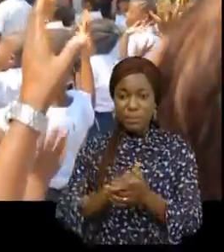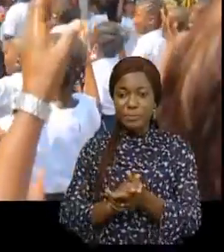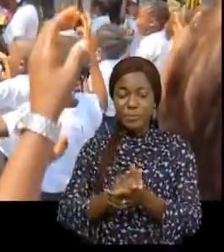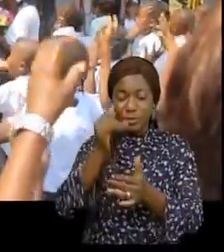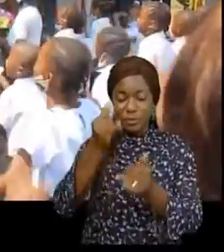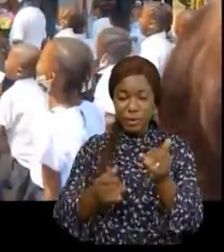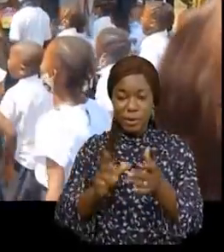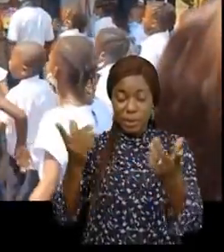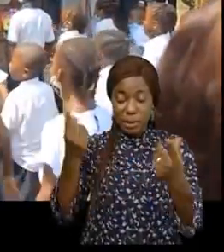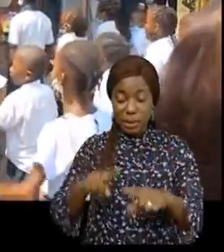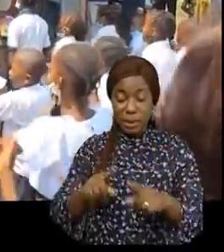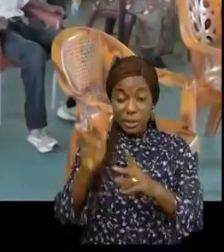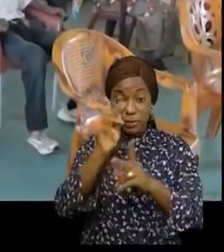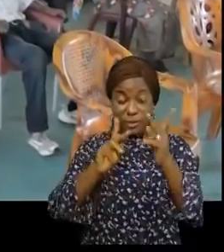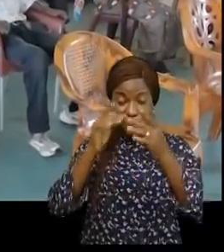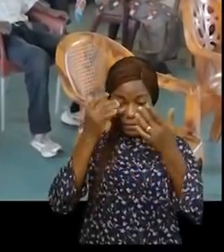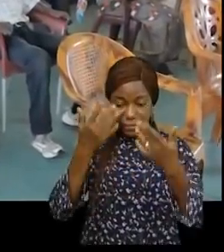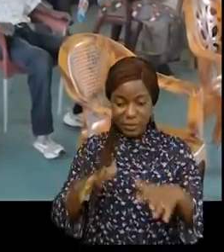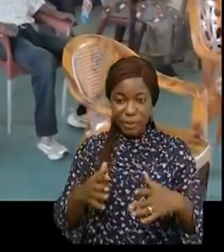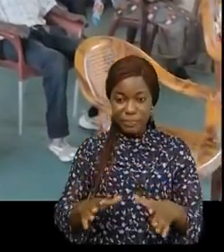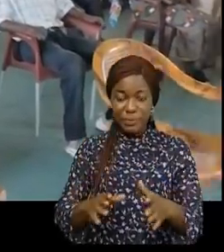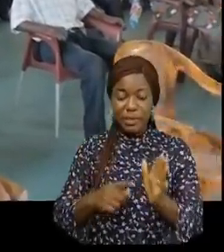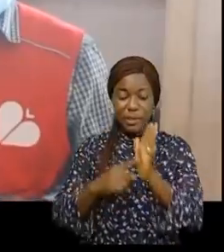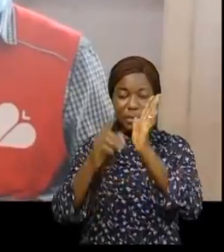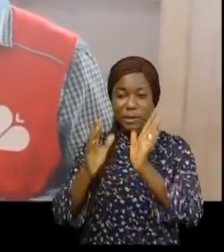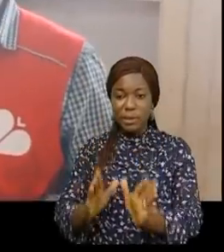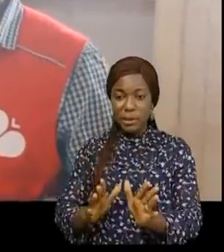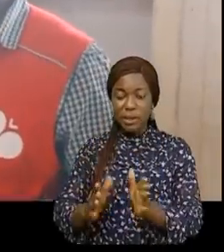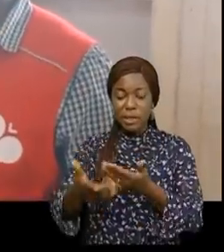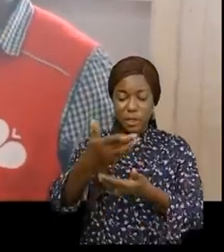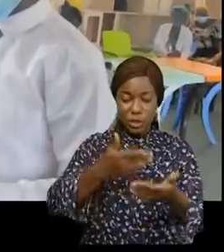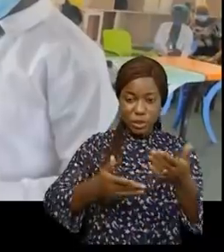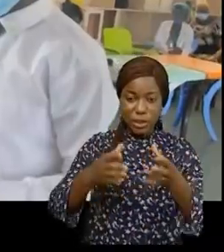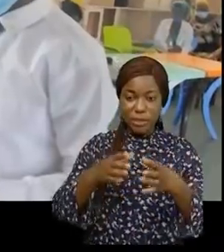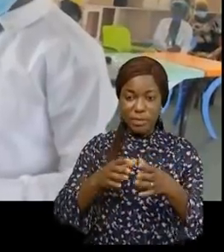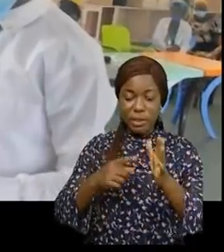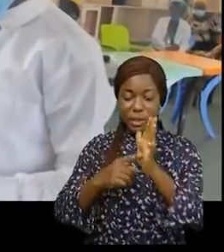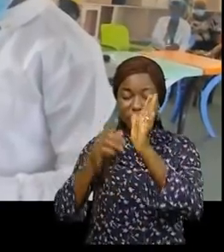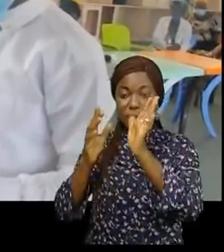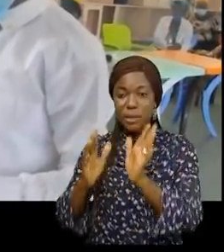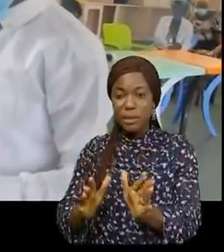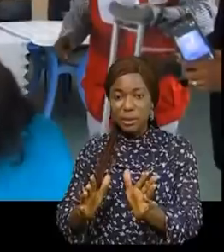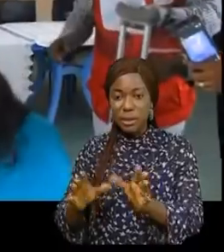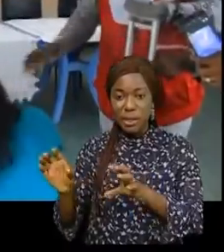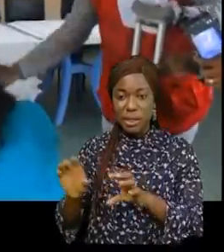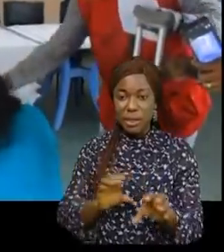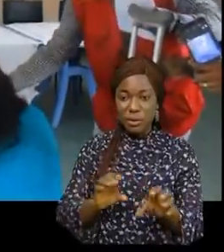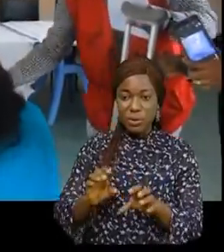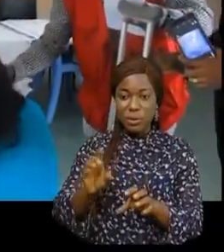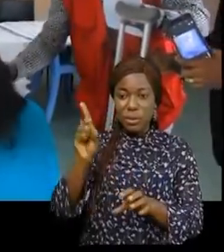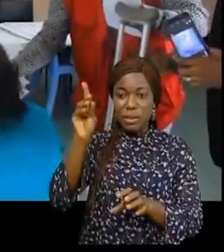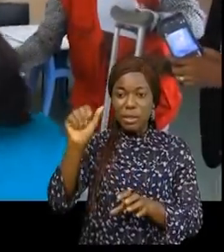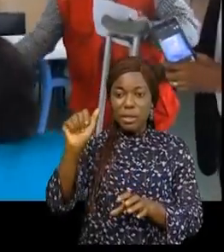la fin de la visite, le représentant du roi des Belges a eu deux échanges avec le représentant de l'Action d'Amiens, les